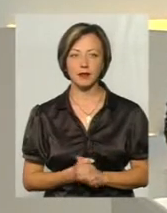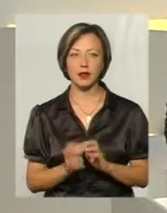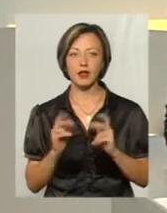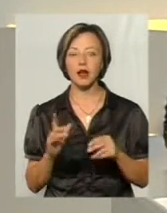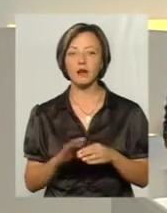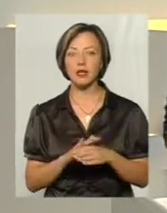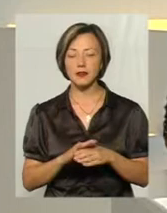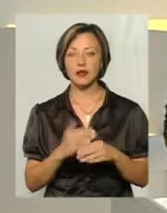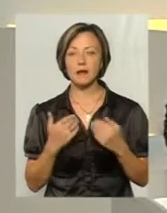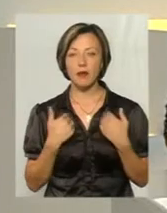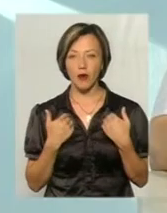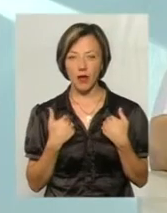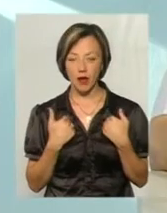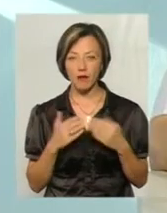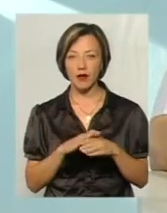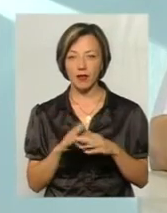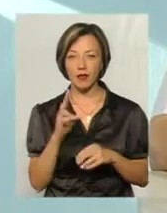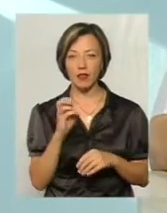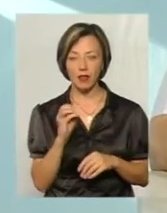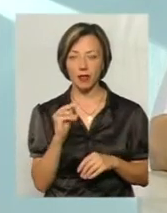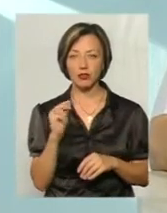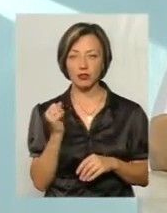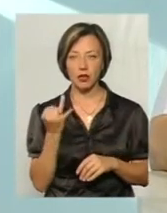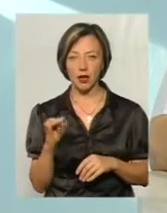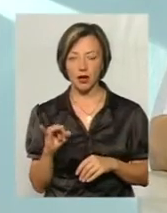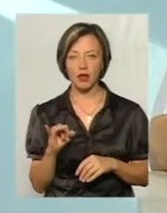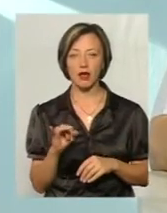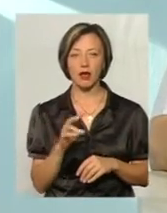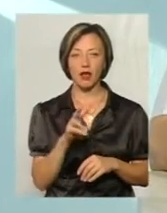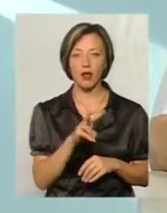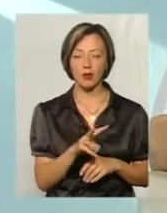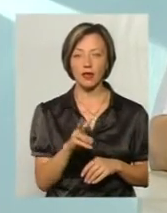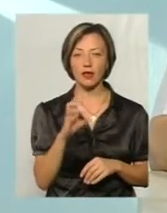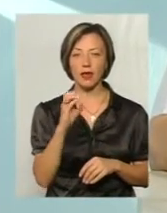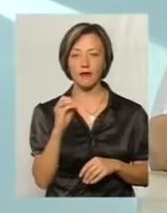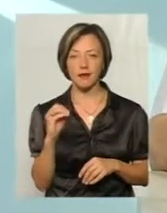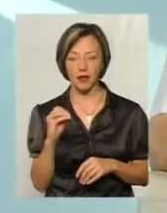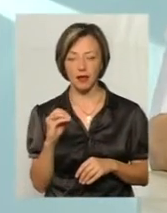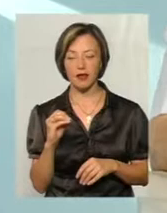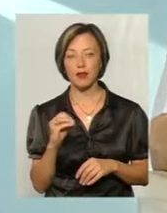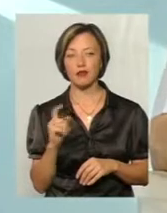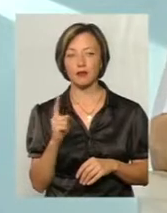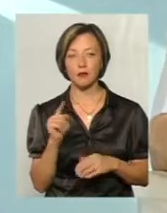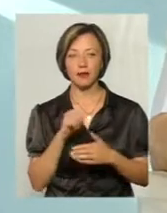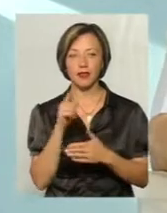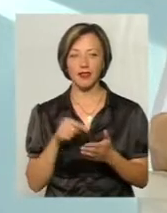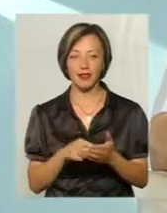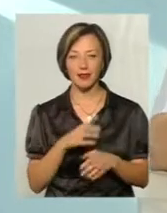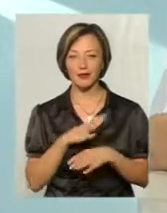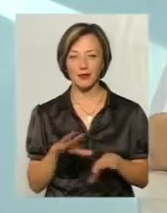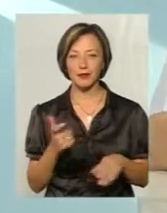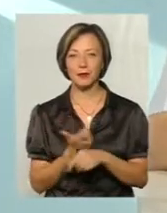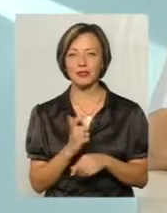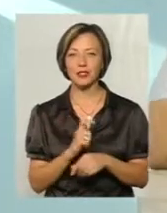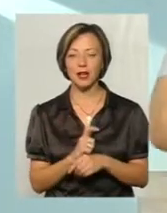сказати. Моя фамілія Нечай, звуть Леонід Євсеєвич. щоб питання не було більше.